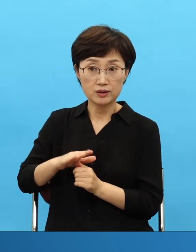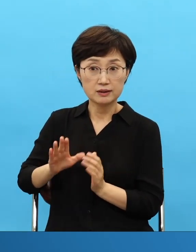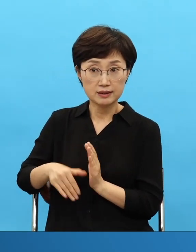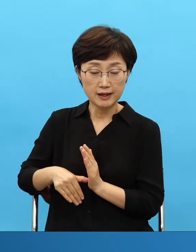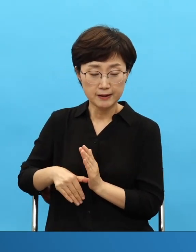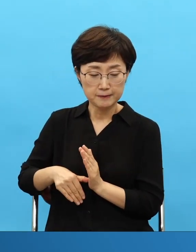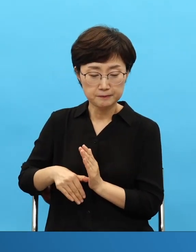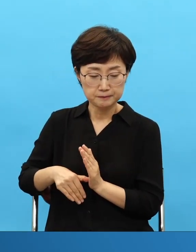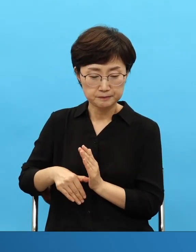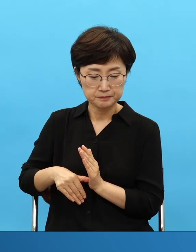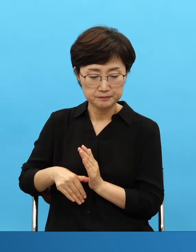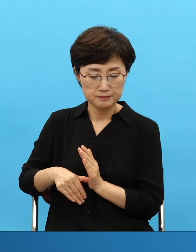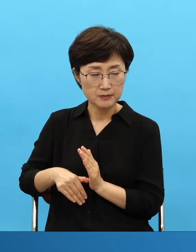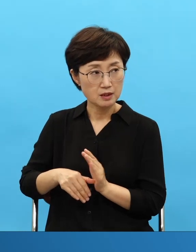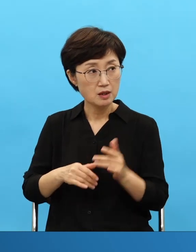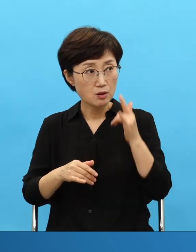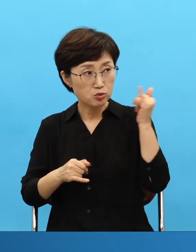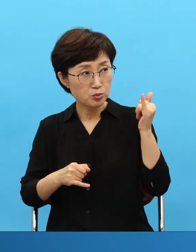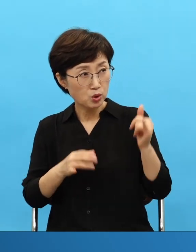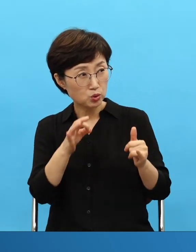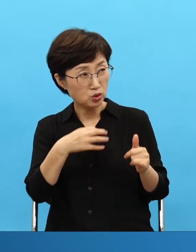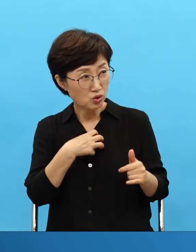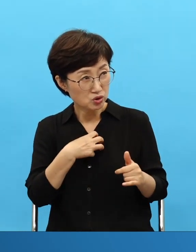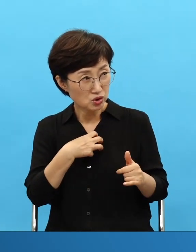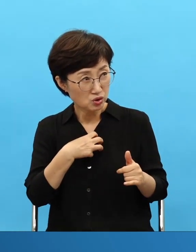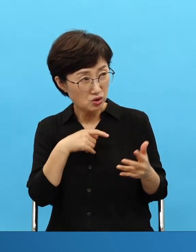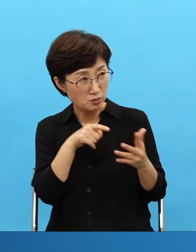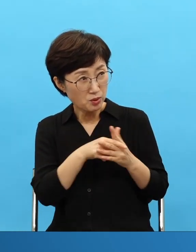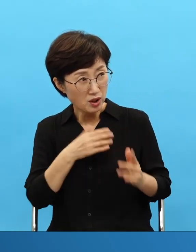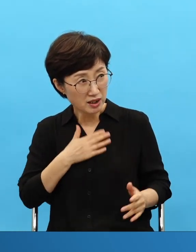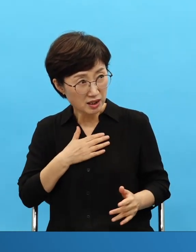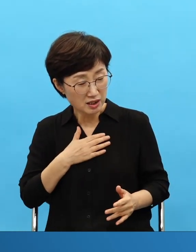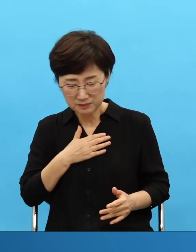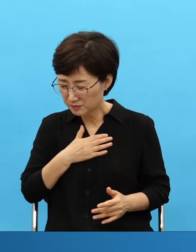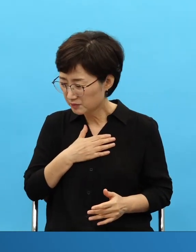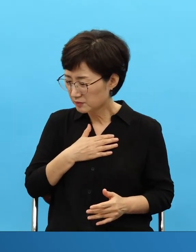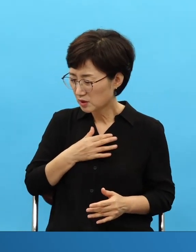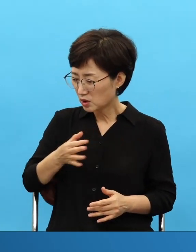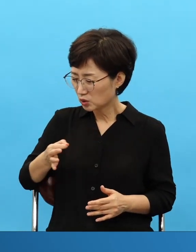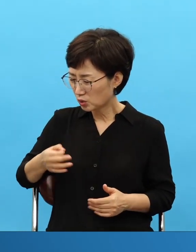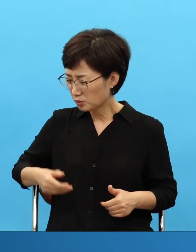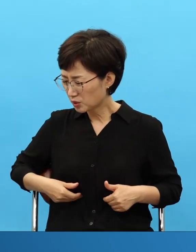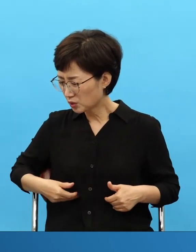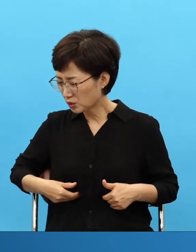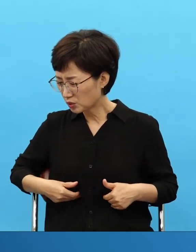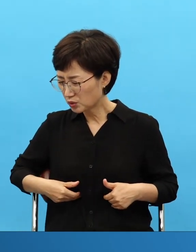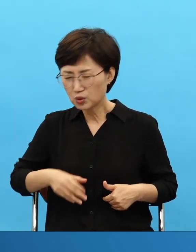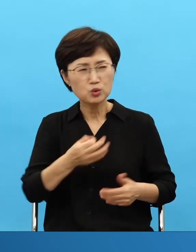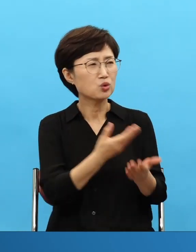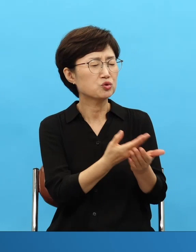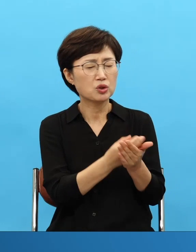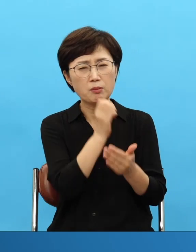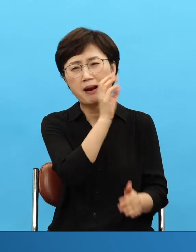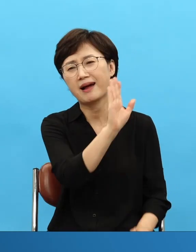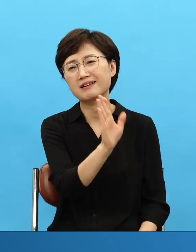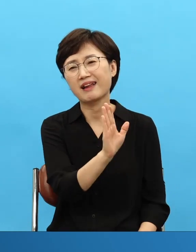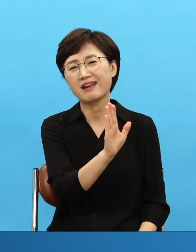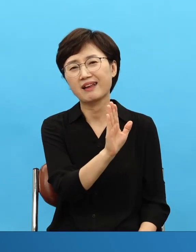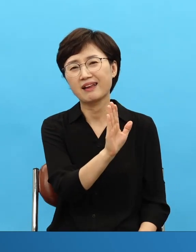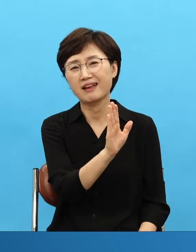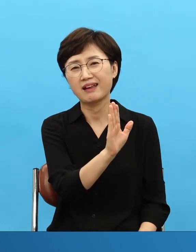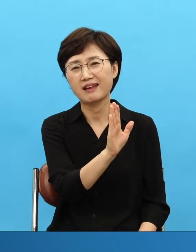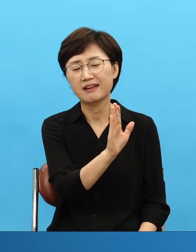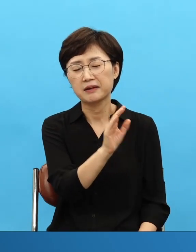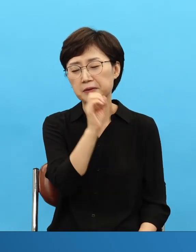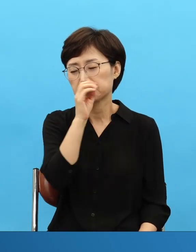꼭 필요한데도 돈을 달라고 안 한 때가 많아요. And perhaps it was because I had great empathy for them and for their plight. Even when